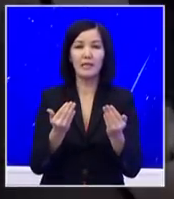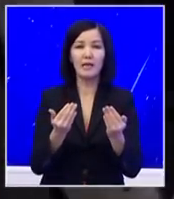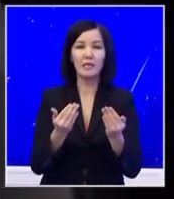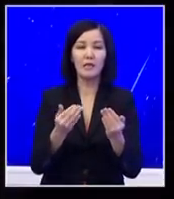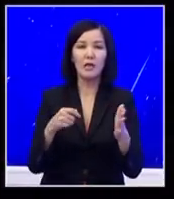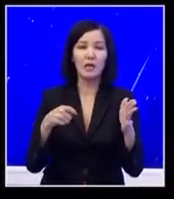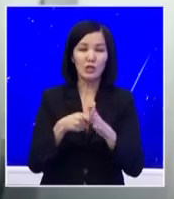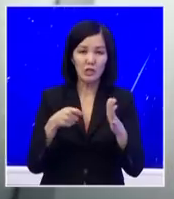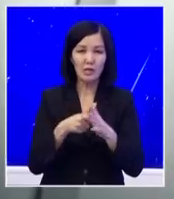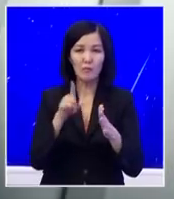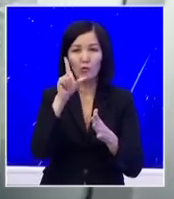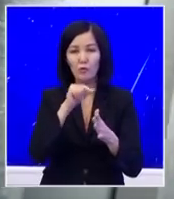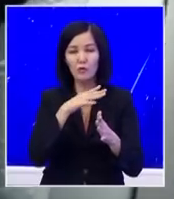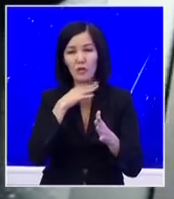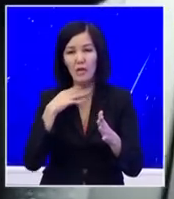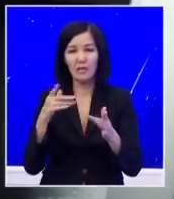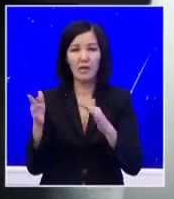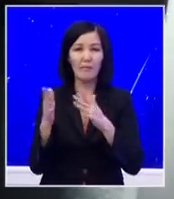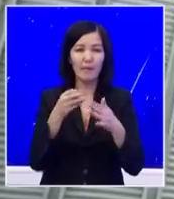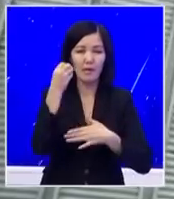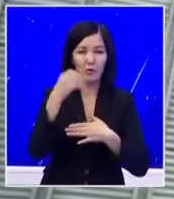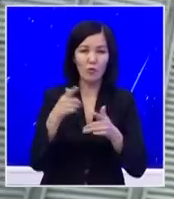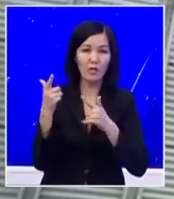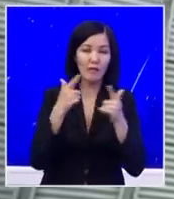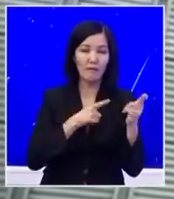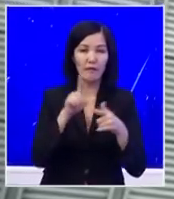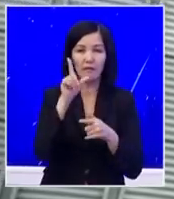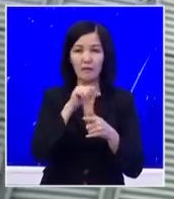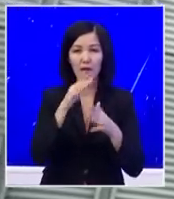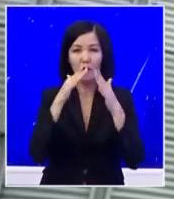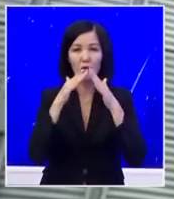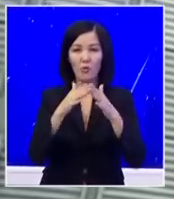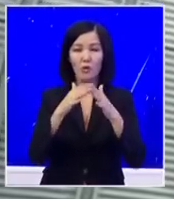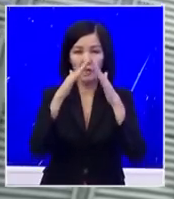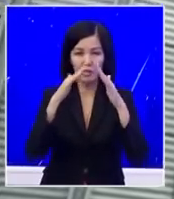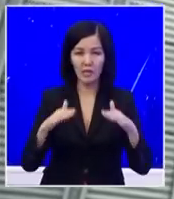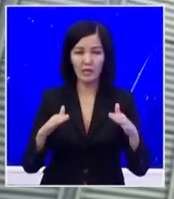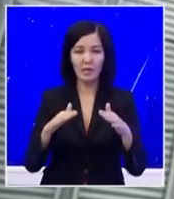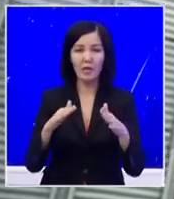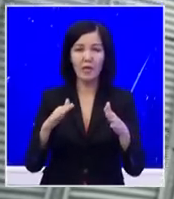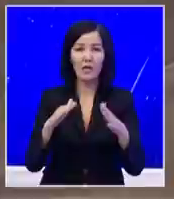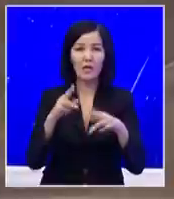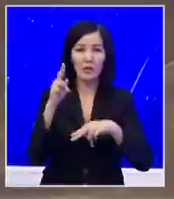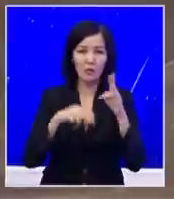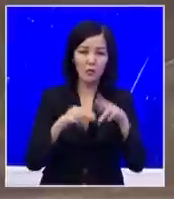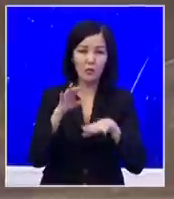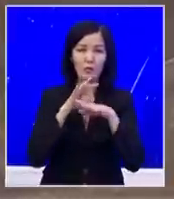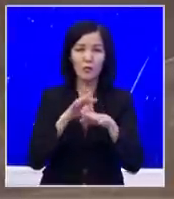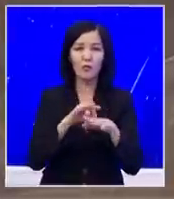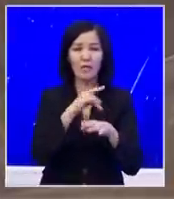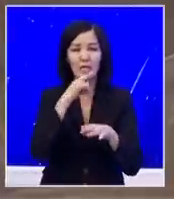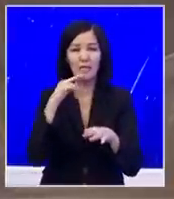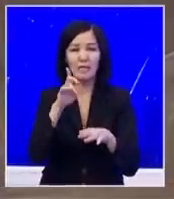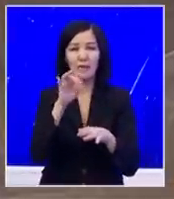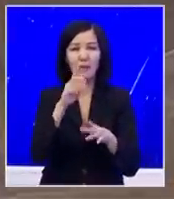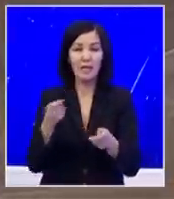зауыты, құс сою цехі мен инкубатор орталығы дайын. Тауықтарға арналған қоралардың да шатыры жабылды. Ресей, Нидерланд, Бельгиядан жеткізілген